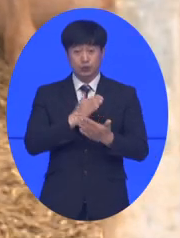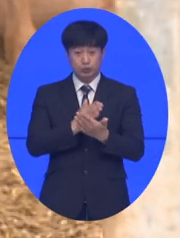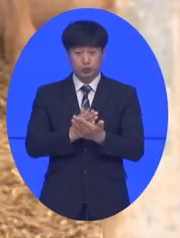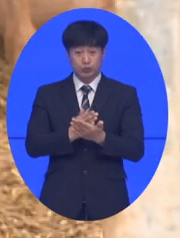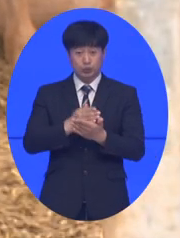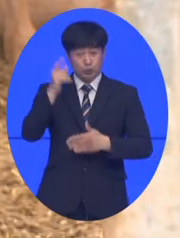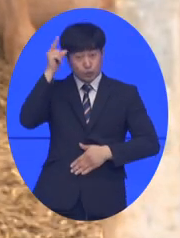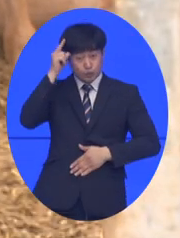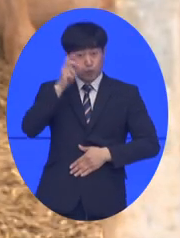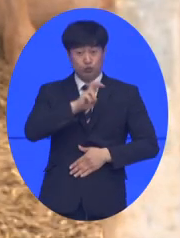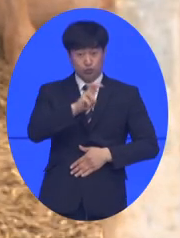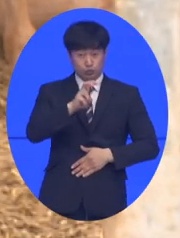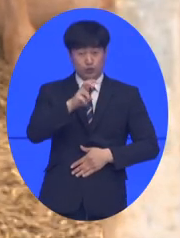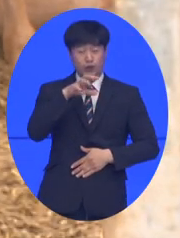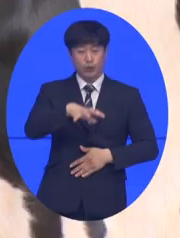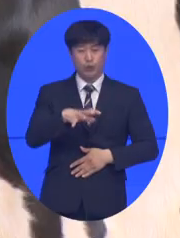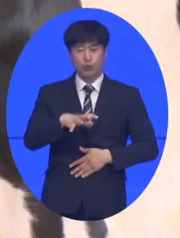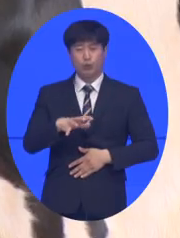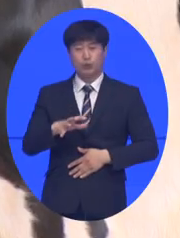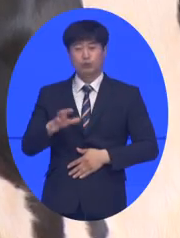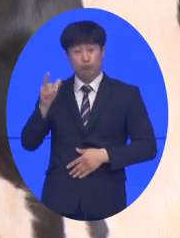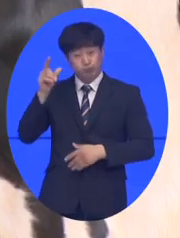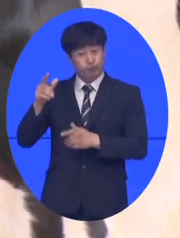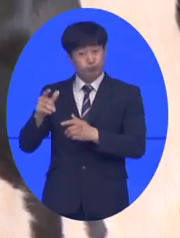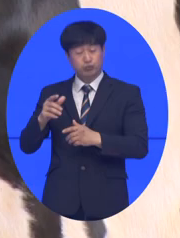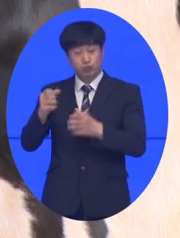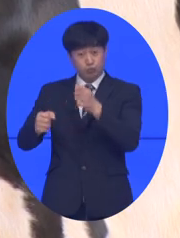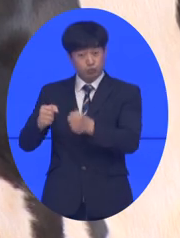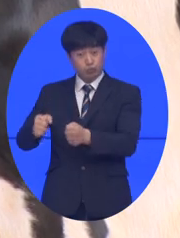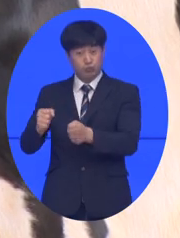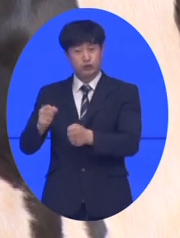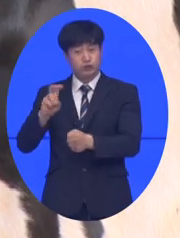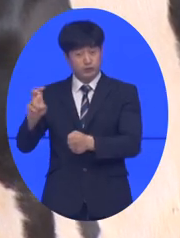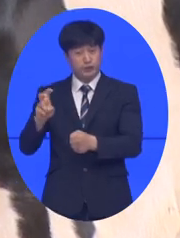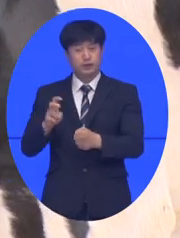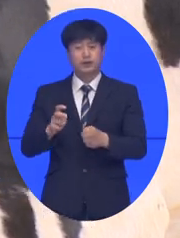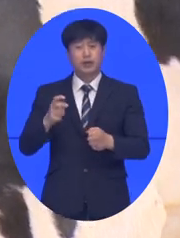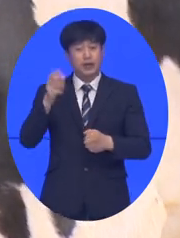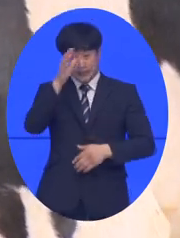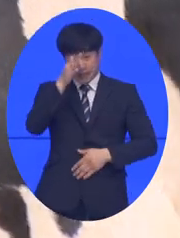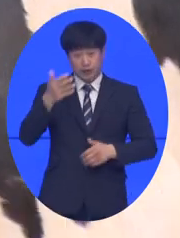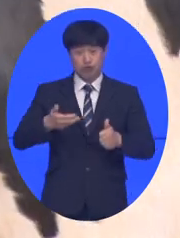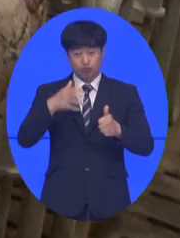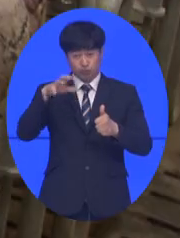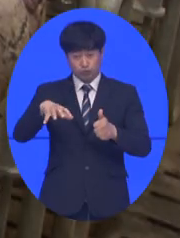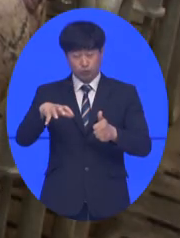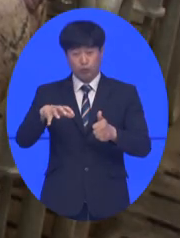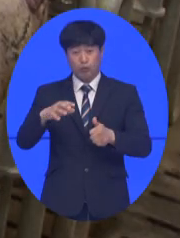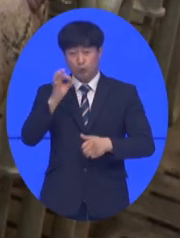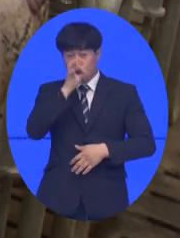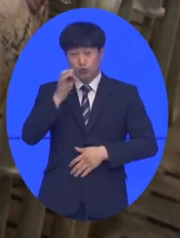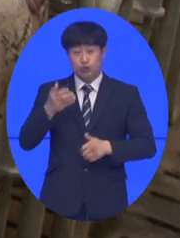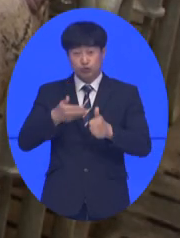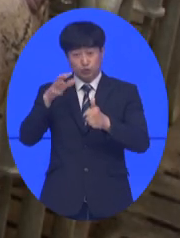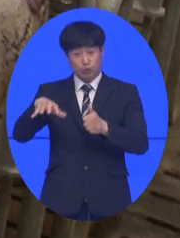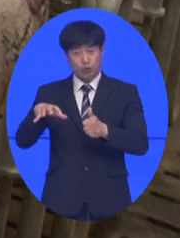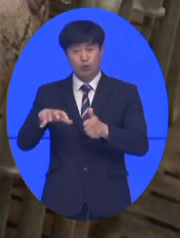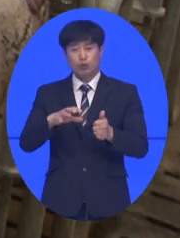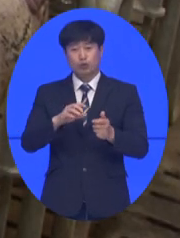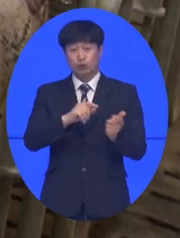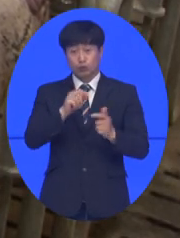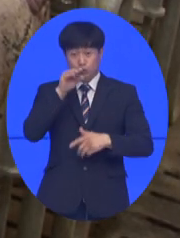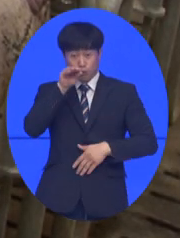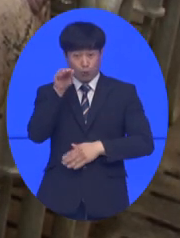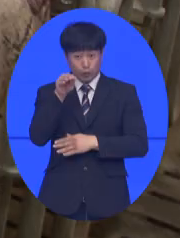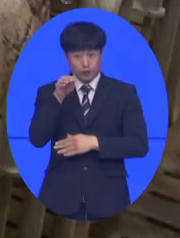축종별로는 한우 20개 농가, 낙농 40개 농가, 양돈 18개 농가, 양계 11개 농가, 유구 1개 농가,